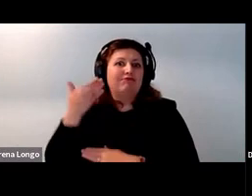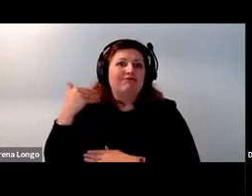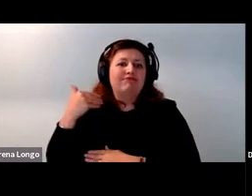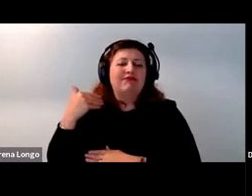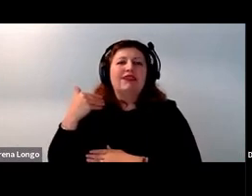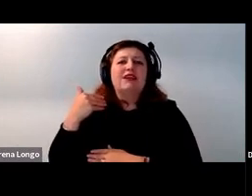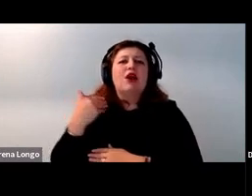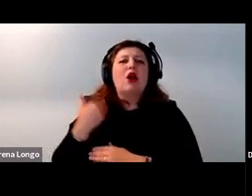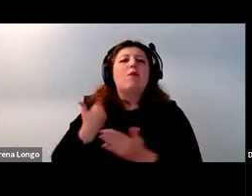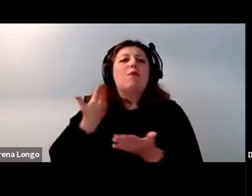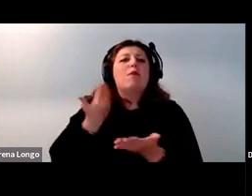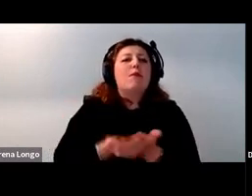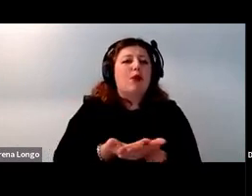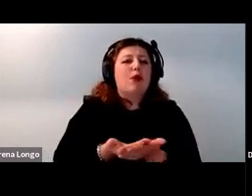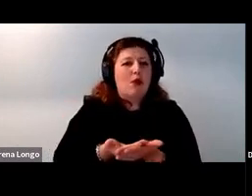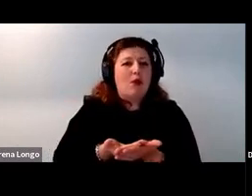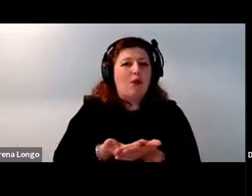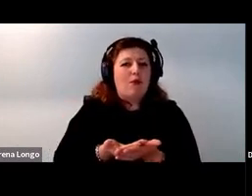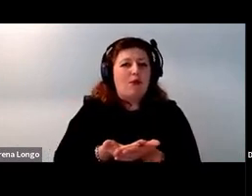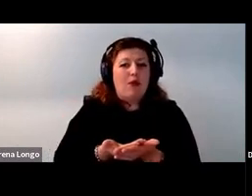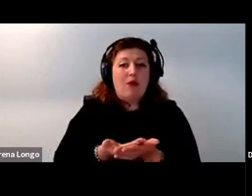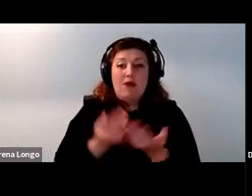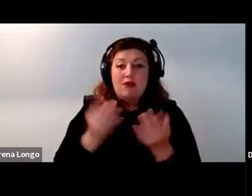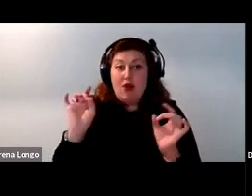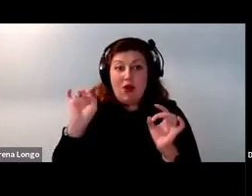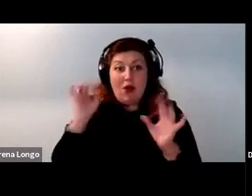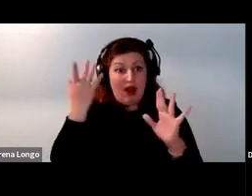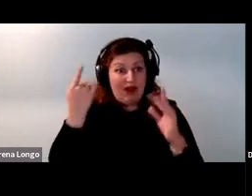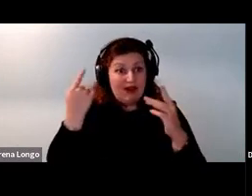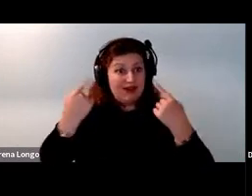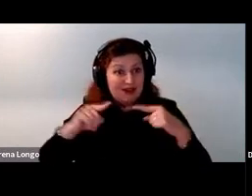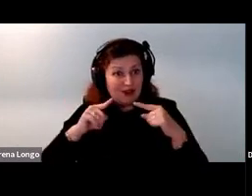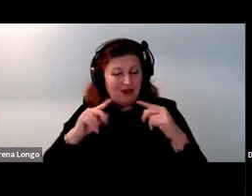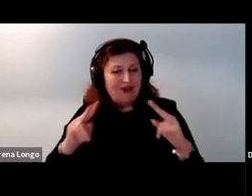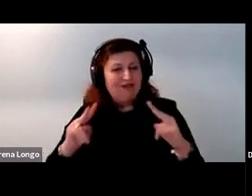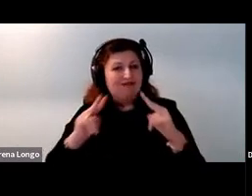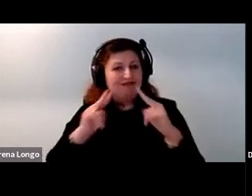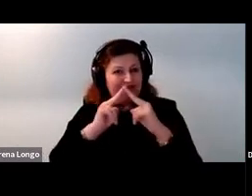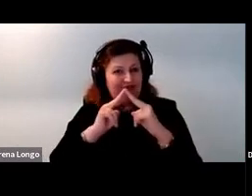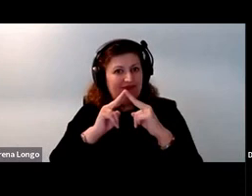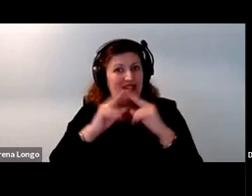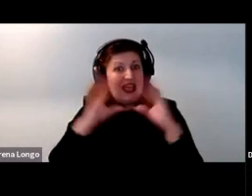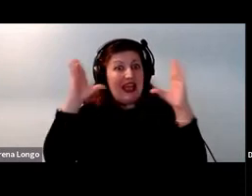questo. Di questo evento, di questa sera,